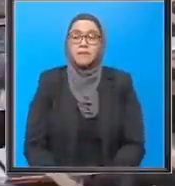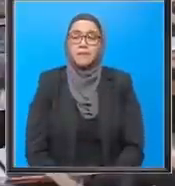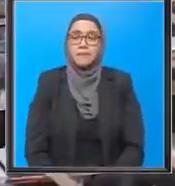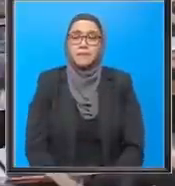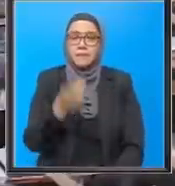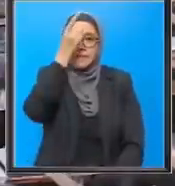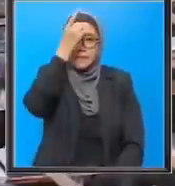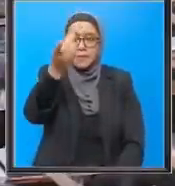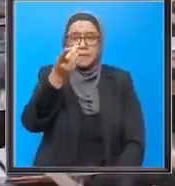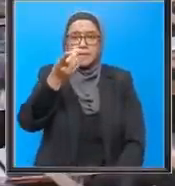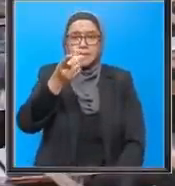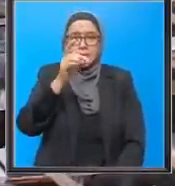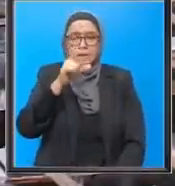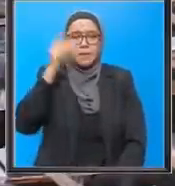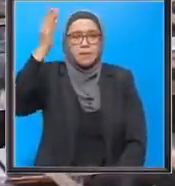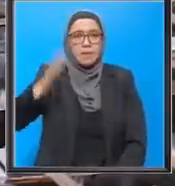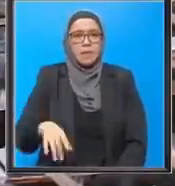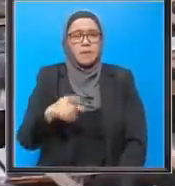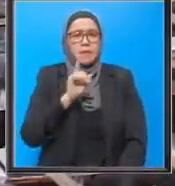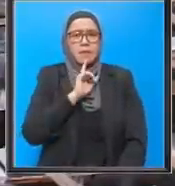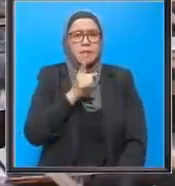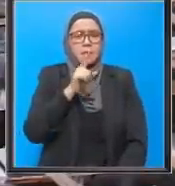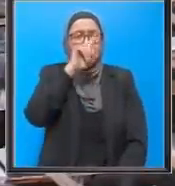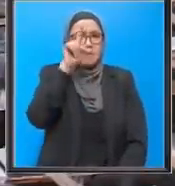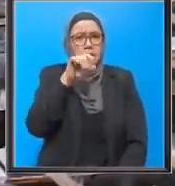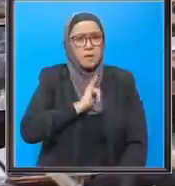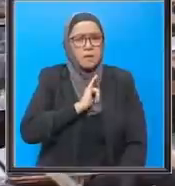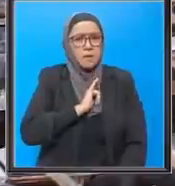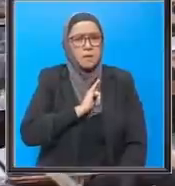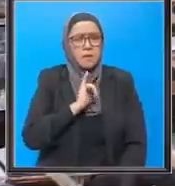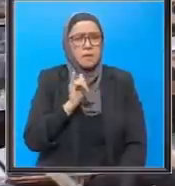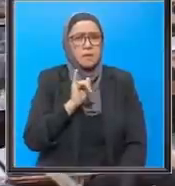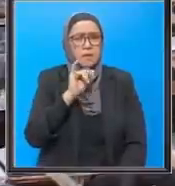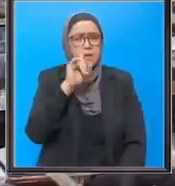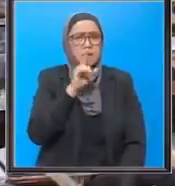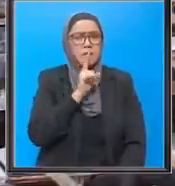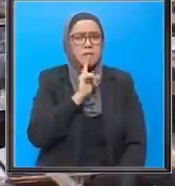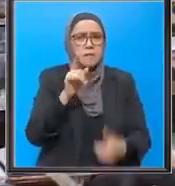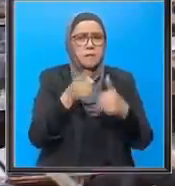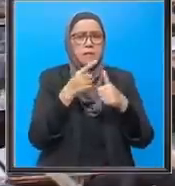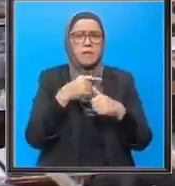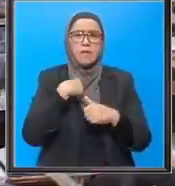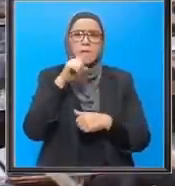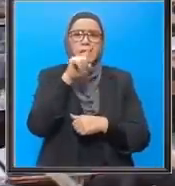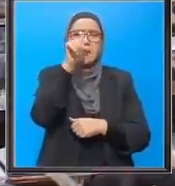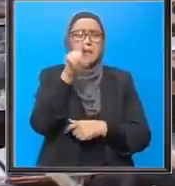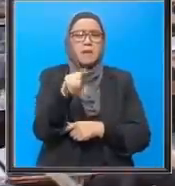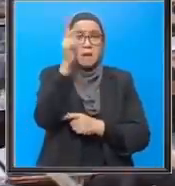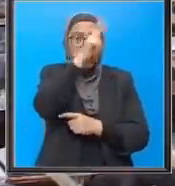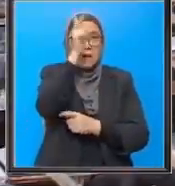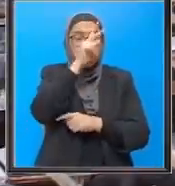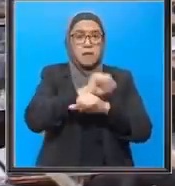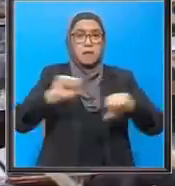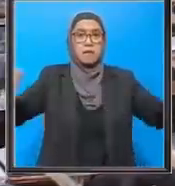Ya udah tuh Spike semuanya soalnya saya sauna tanya dalam seorang asal saya ialah Adakah kerajaan bersedia untuk